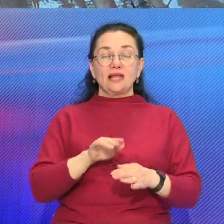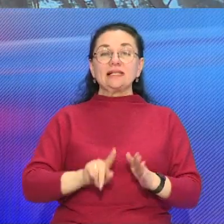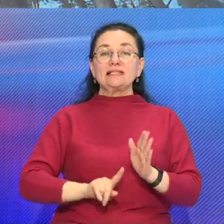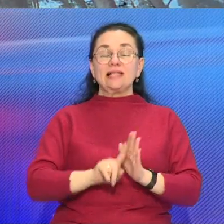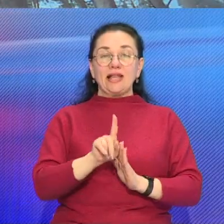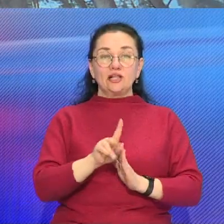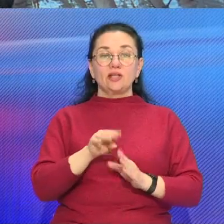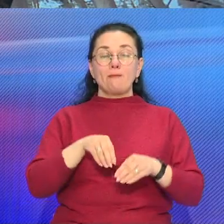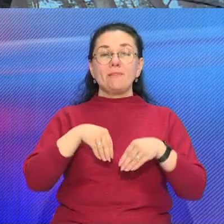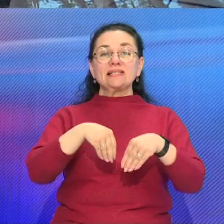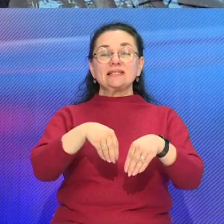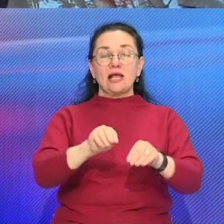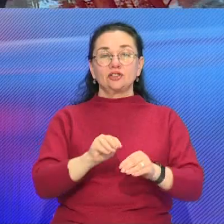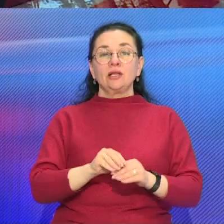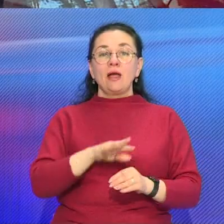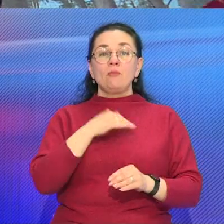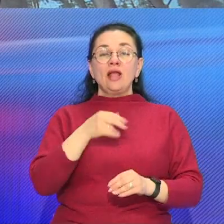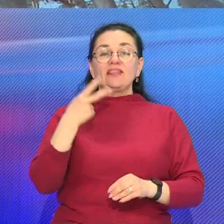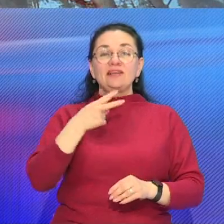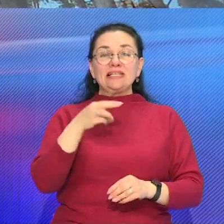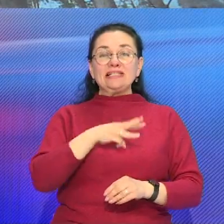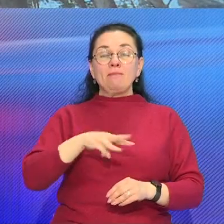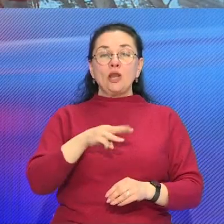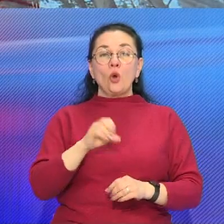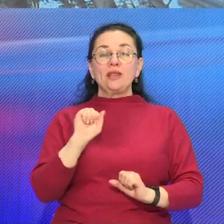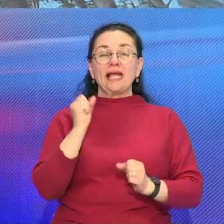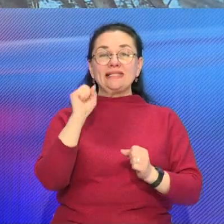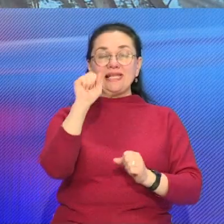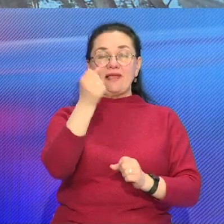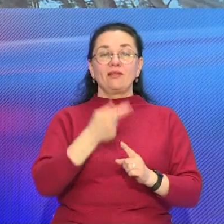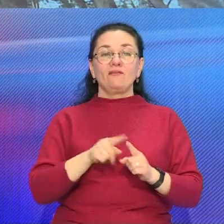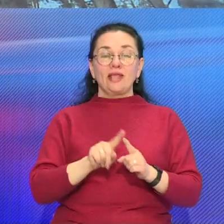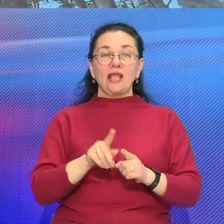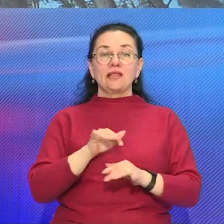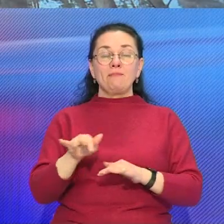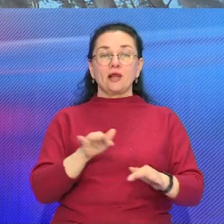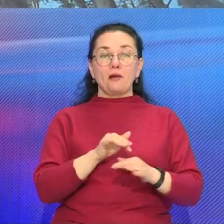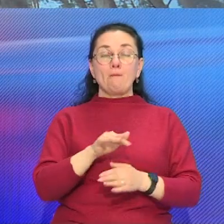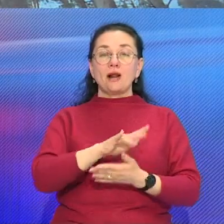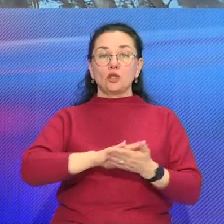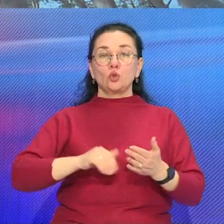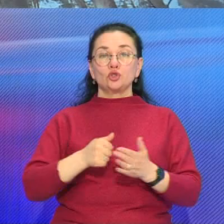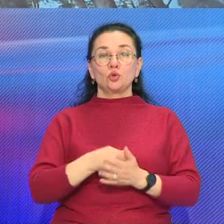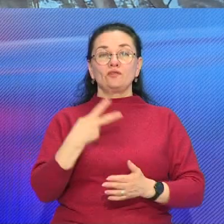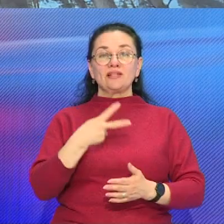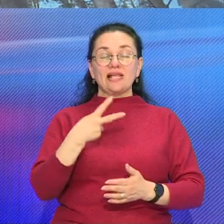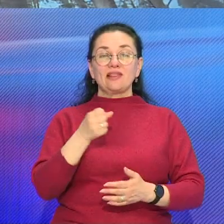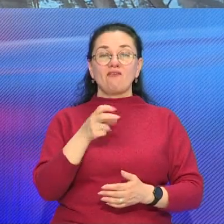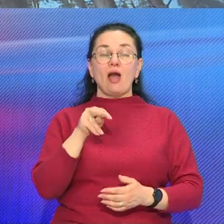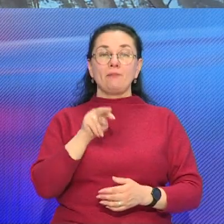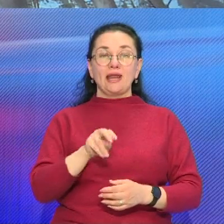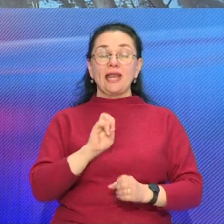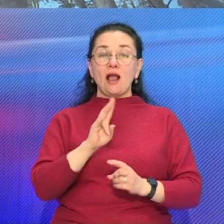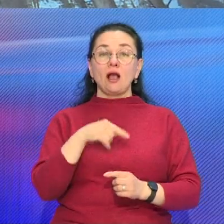Беларуси высажено больше, чем 27 миллионов дрэў. Нагадаем, что сёлета акция продолжится по 20 красавіка. И, как